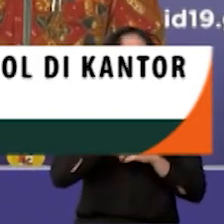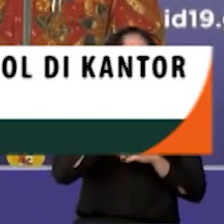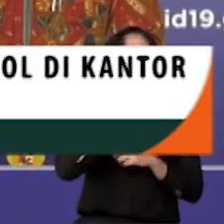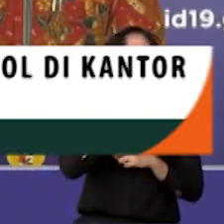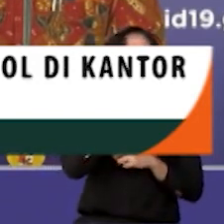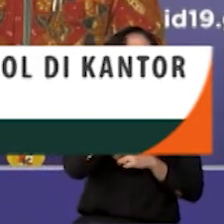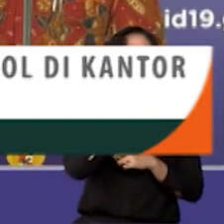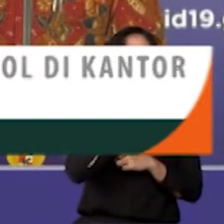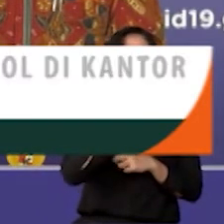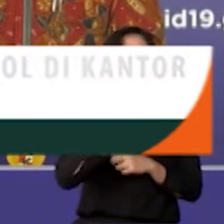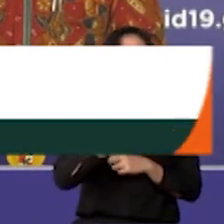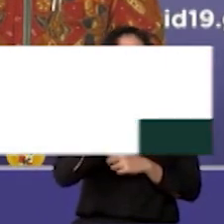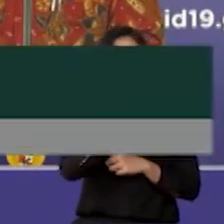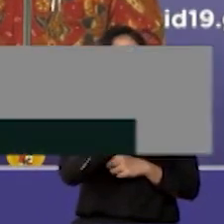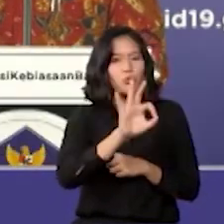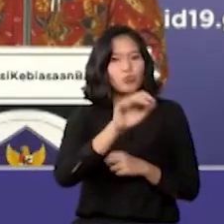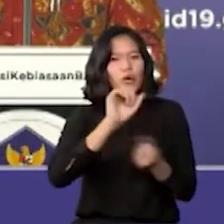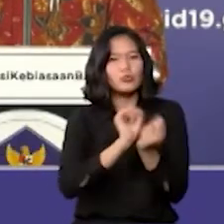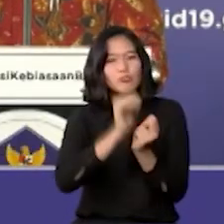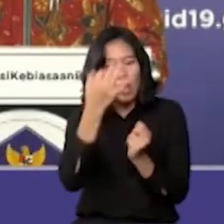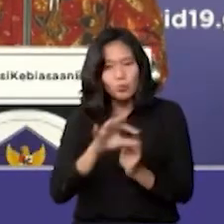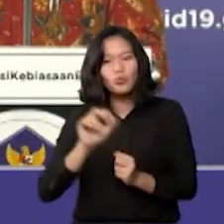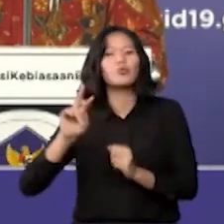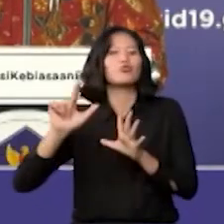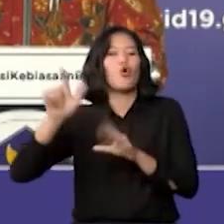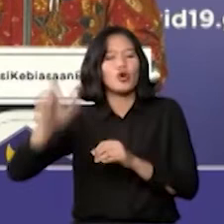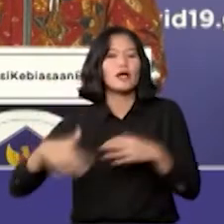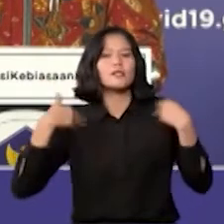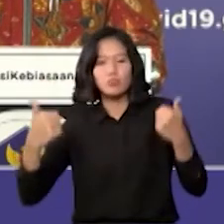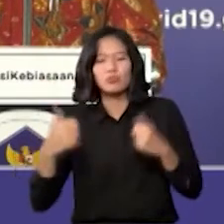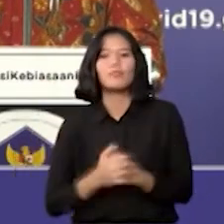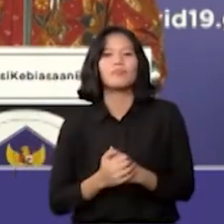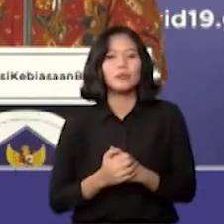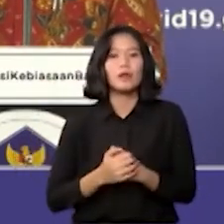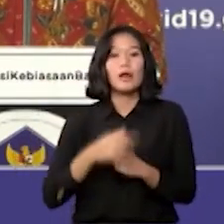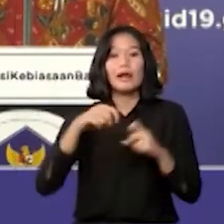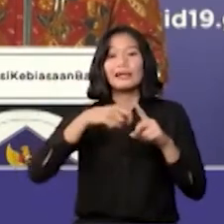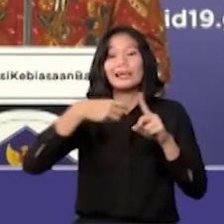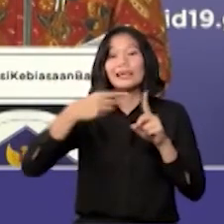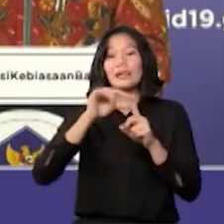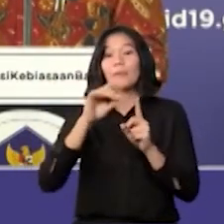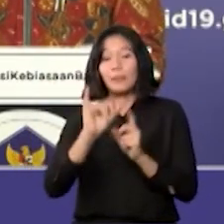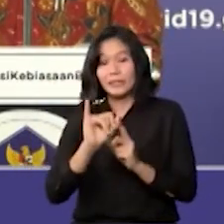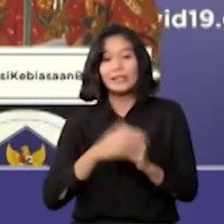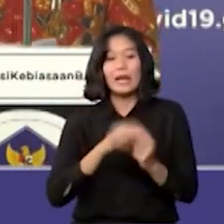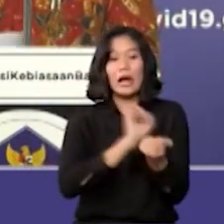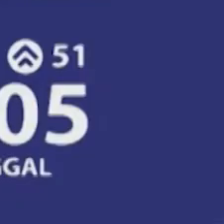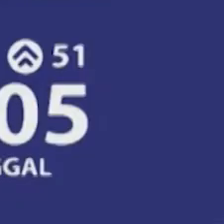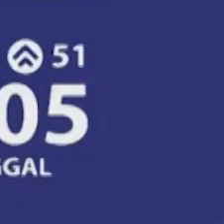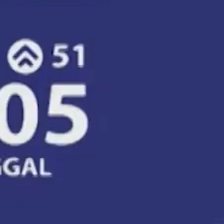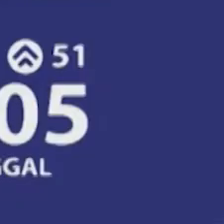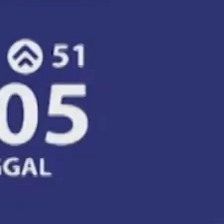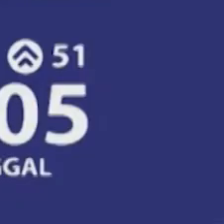pada saat jam makan siang karyawan akan bergerombol makan di dapur atau Rumah Makan Kepulauan Riau Duri meminta hal itu tak lagi dilakukan